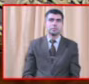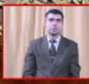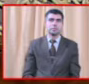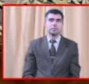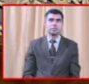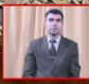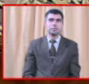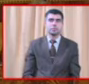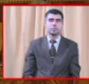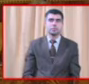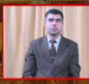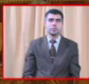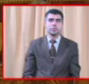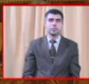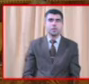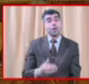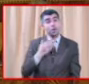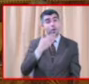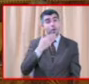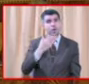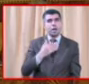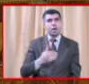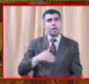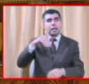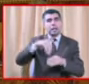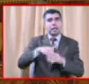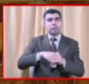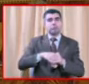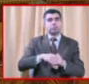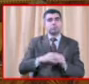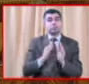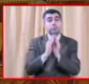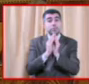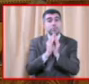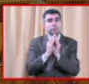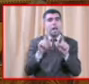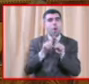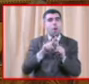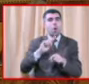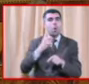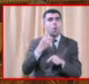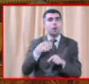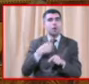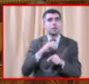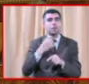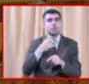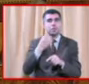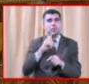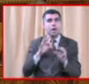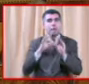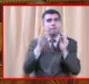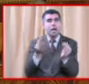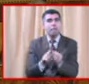تفضل تفضل. شكرا السيد رئيس. اولا لابد ان نترحم على الشهداء فرحمه الله